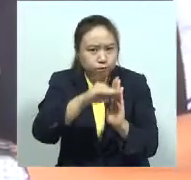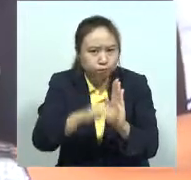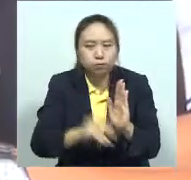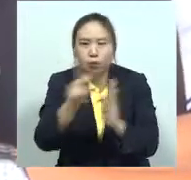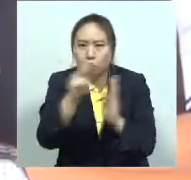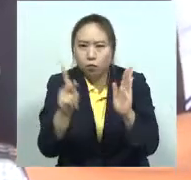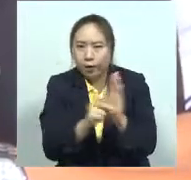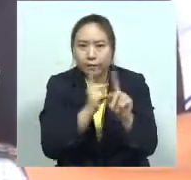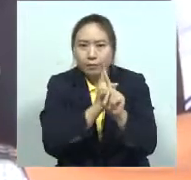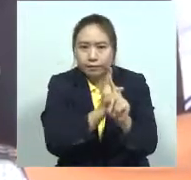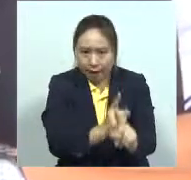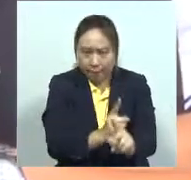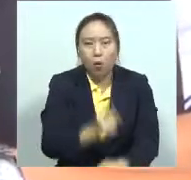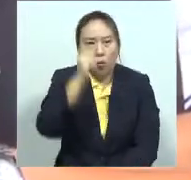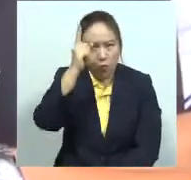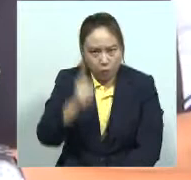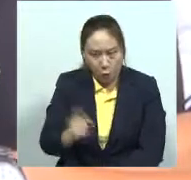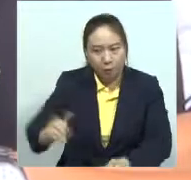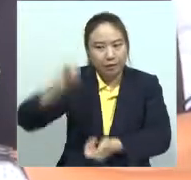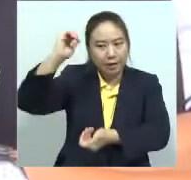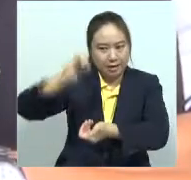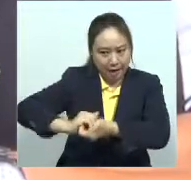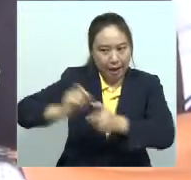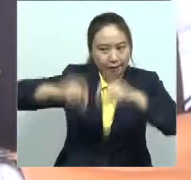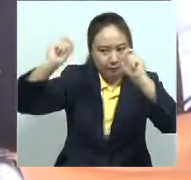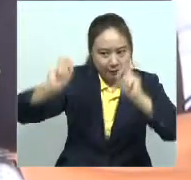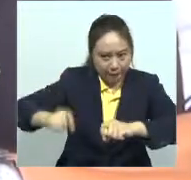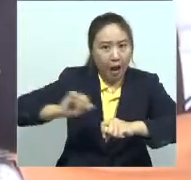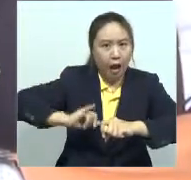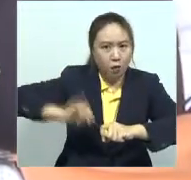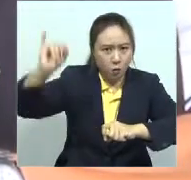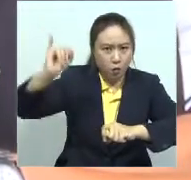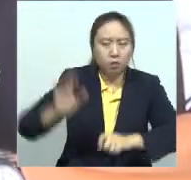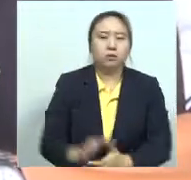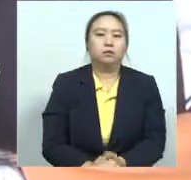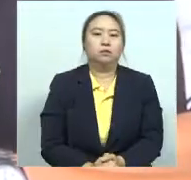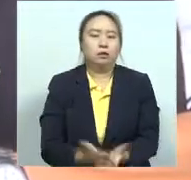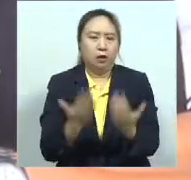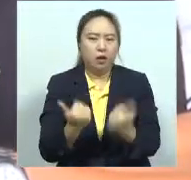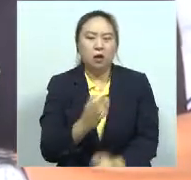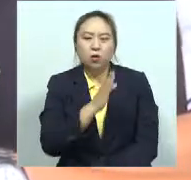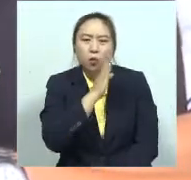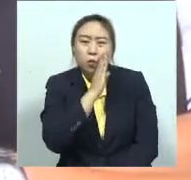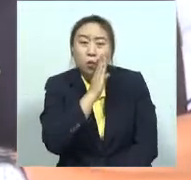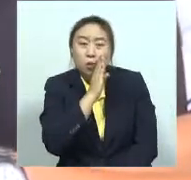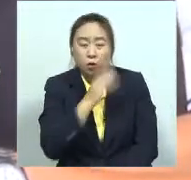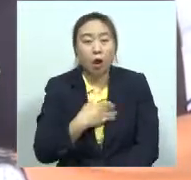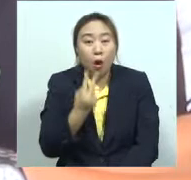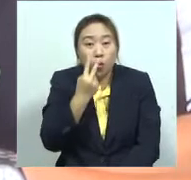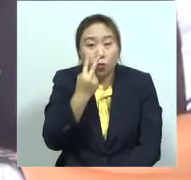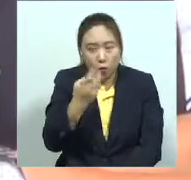ฎหมายหมายถึงว่าต้องทำสัญญาอะไรให้ถูกต้องและผมอยากเพิ่มเงื่อนไขในเรื่องของถ้ามันเกิดคุณภา